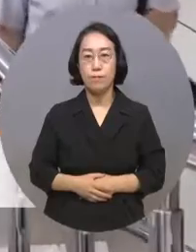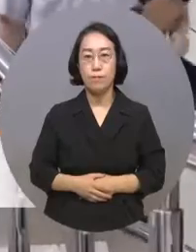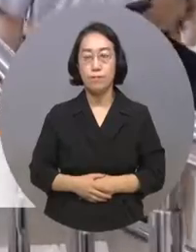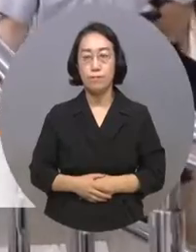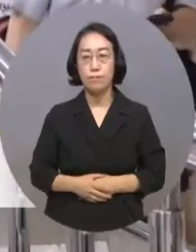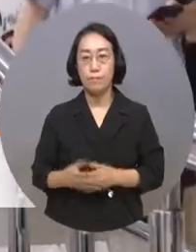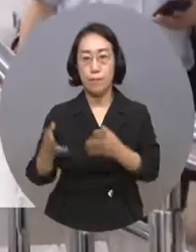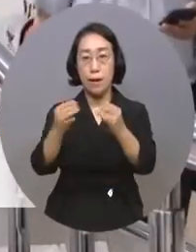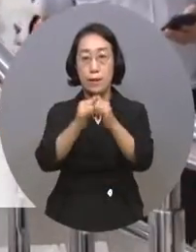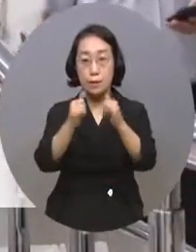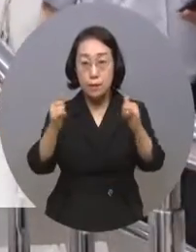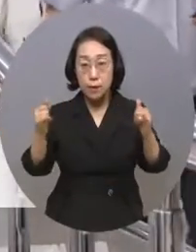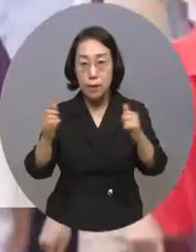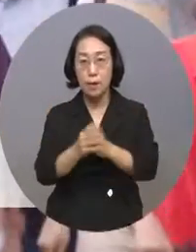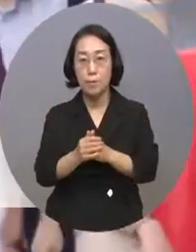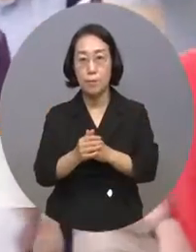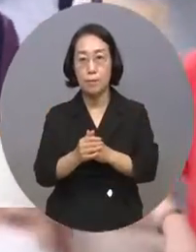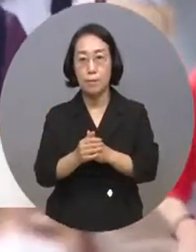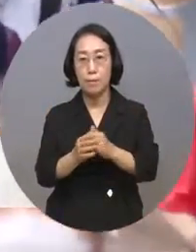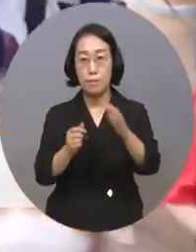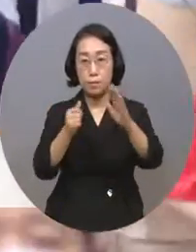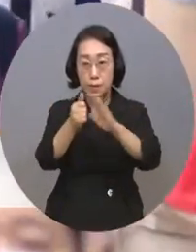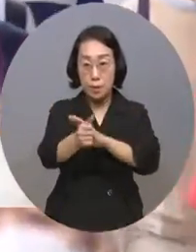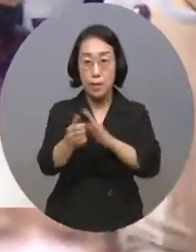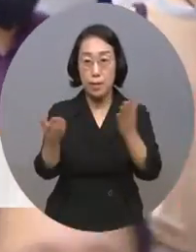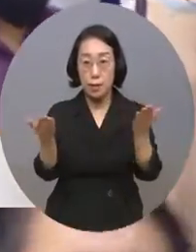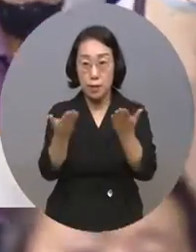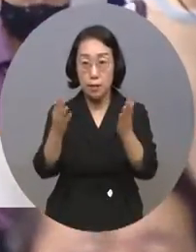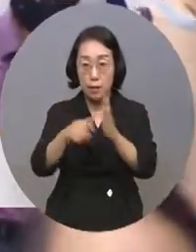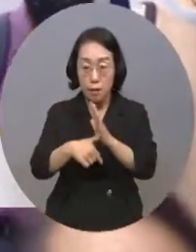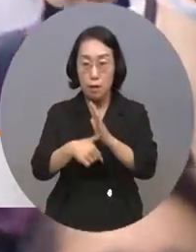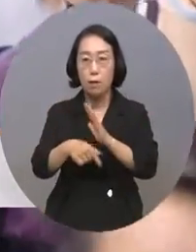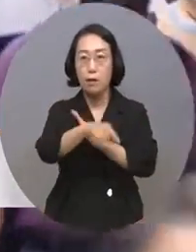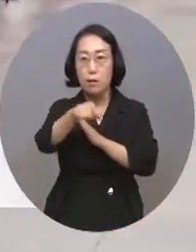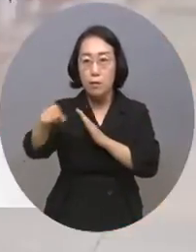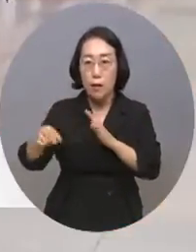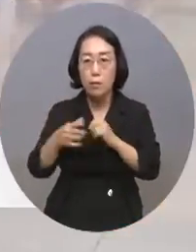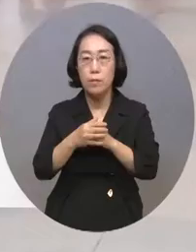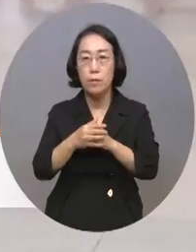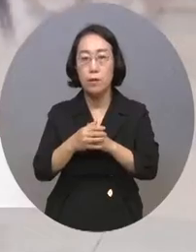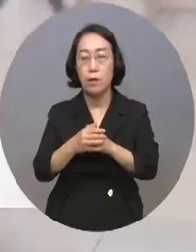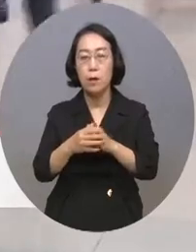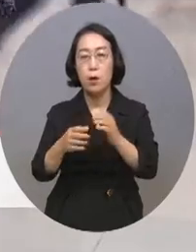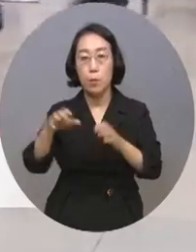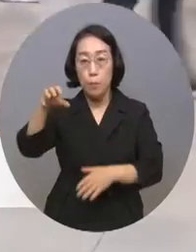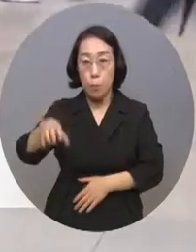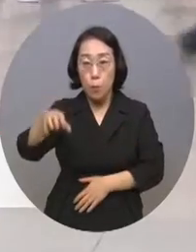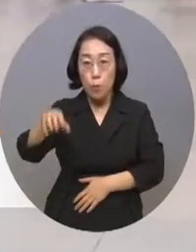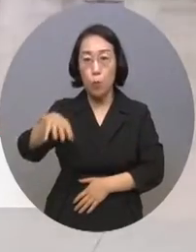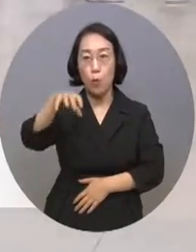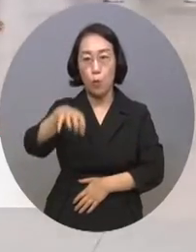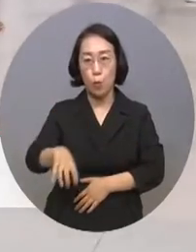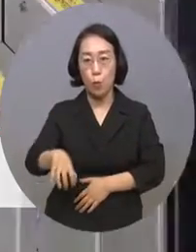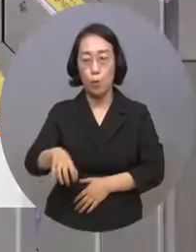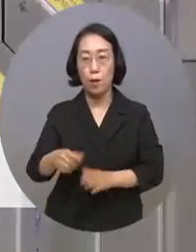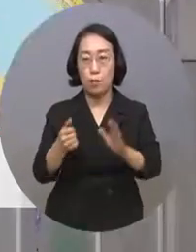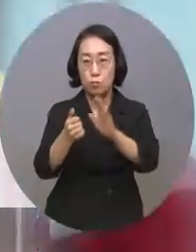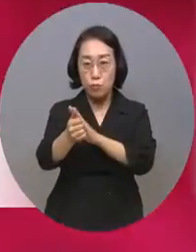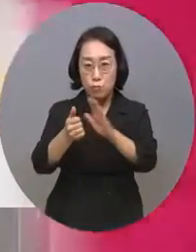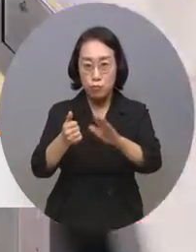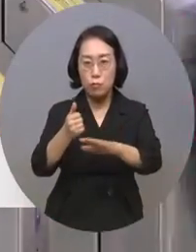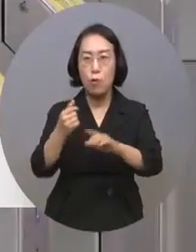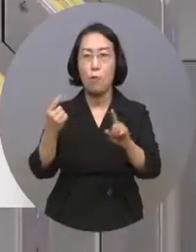많은 인파로 출퇴근에 어려움을 겪는 장애인을 위해 교통 약자 개찰구를 원활하게 이용하도록 개선이 필요하다는